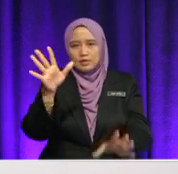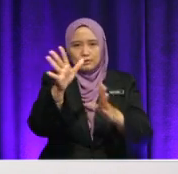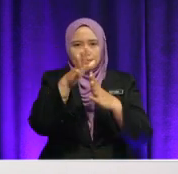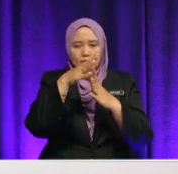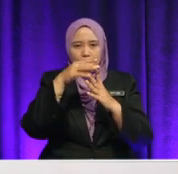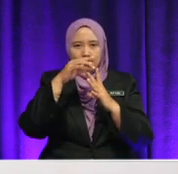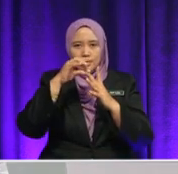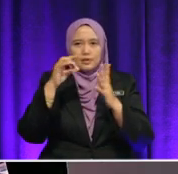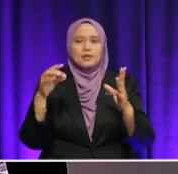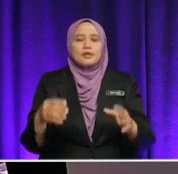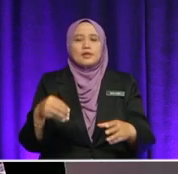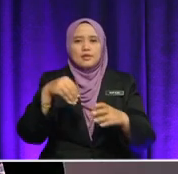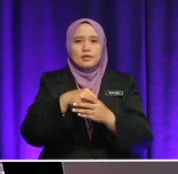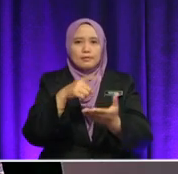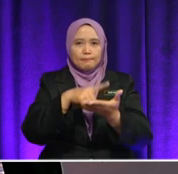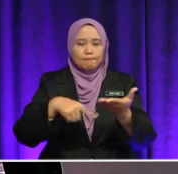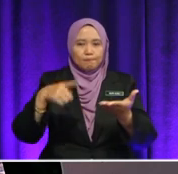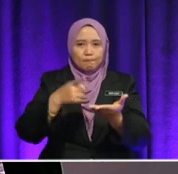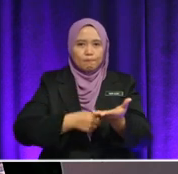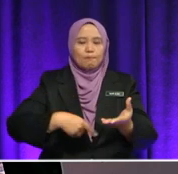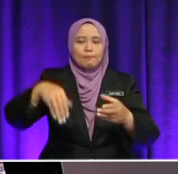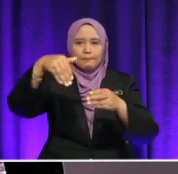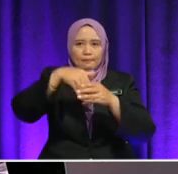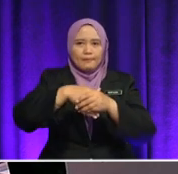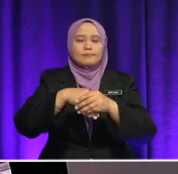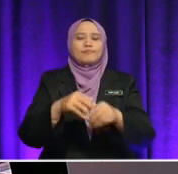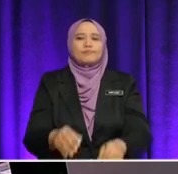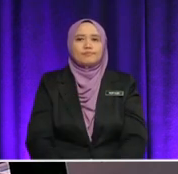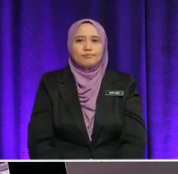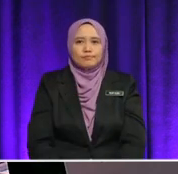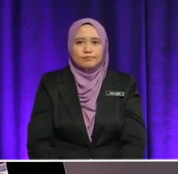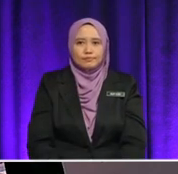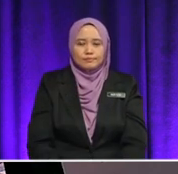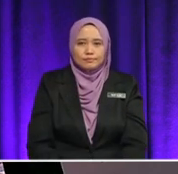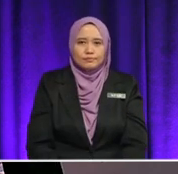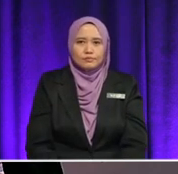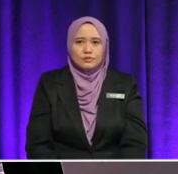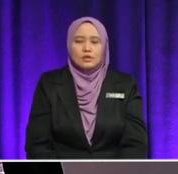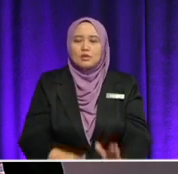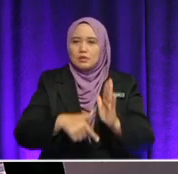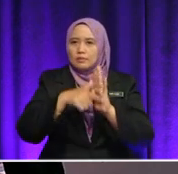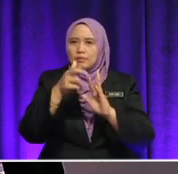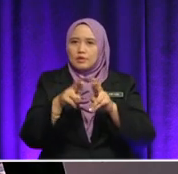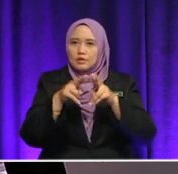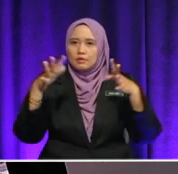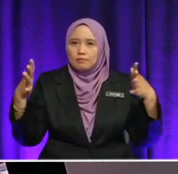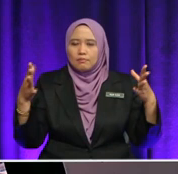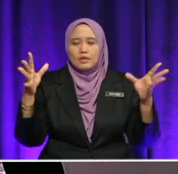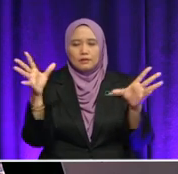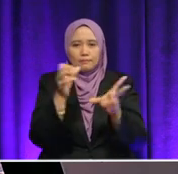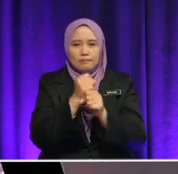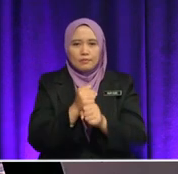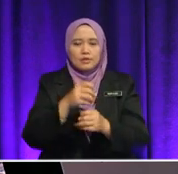Oh maksudnya bentuk Irah Oke Lebih ramai bilang hanya dipilih dalam pihak lain Jadi